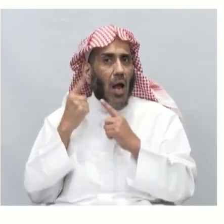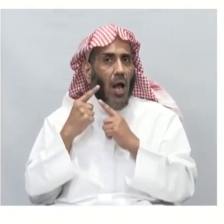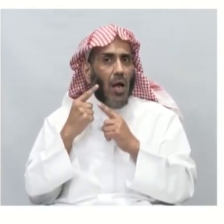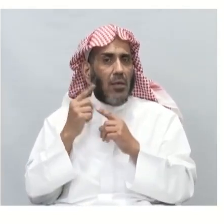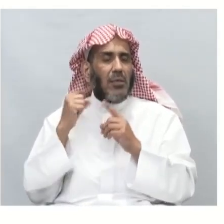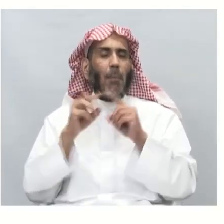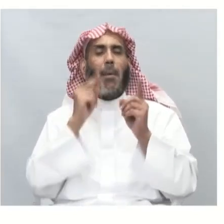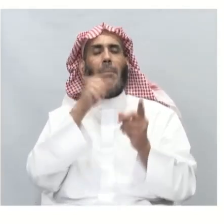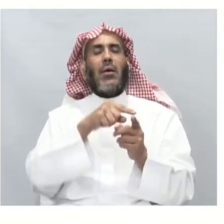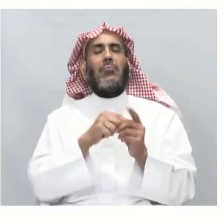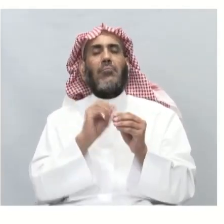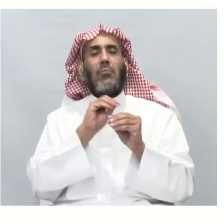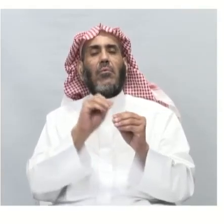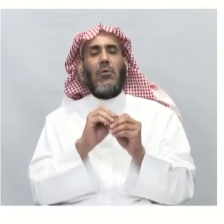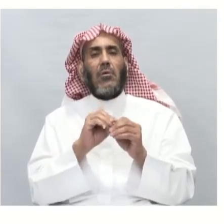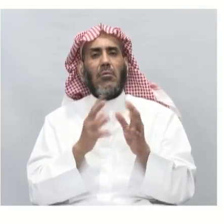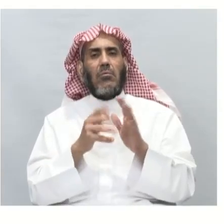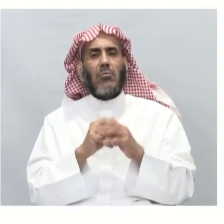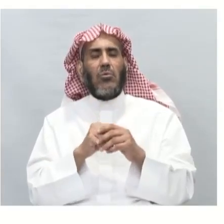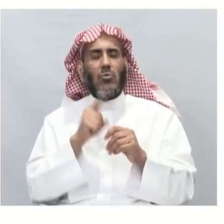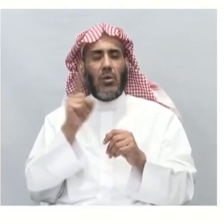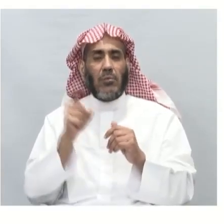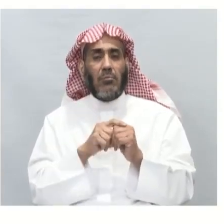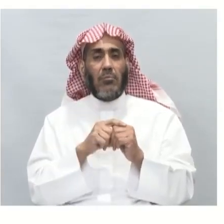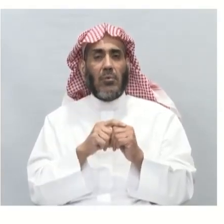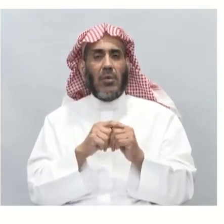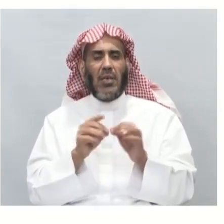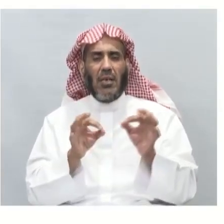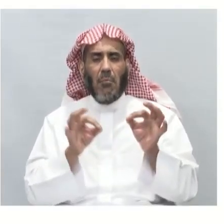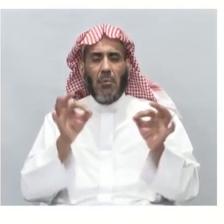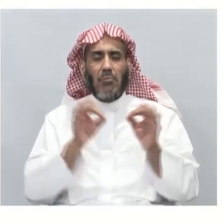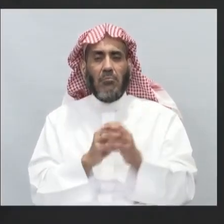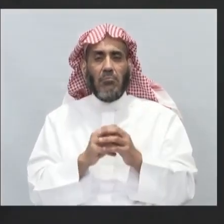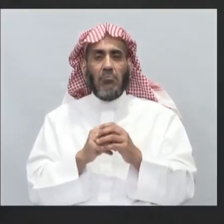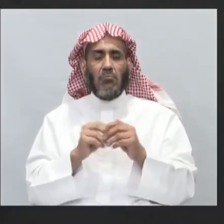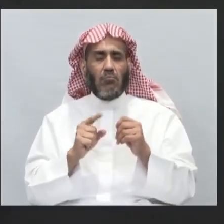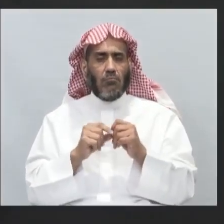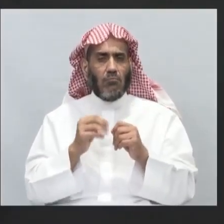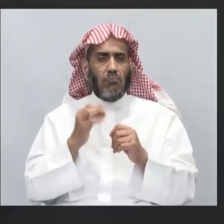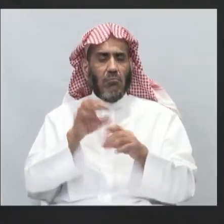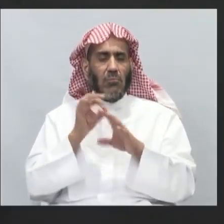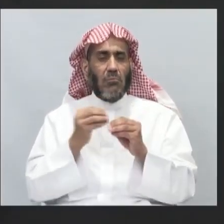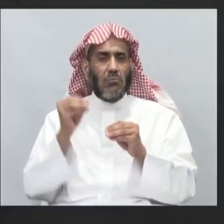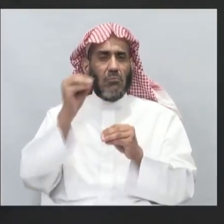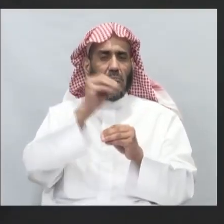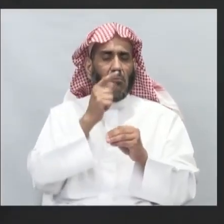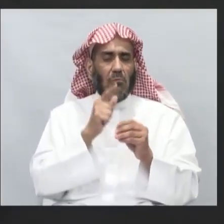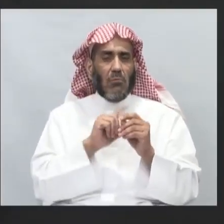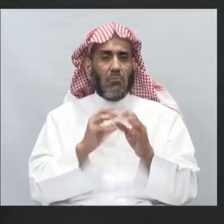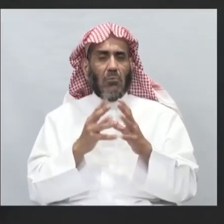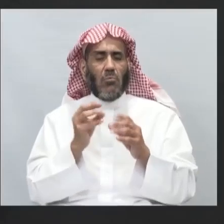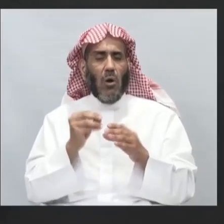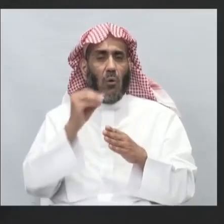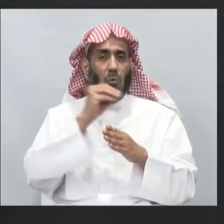اسمعك سمع بك وهذه احيانا قد تشار الى النميمه الانسان عندما ينقل قولا لك فانه قد